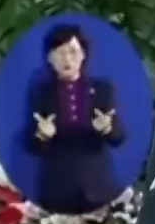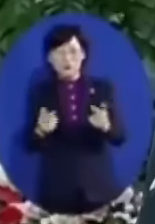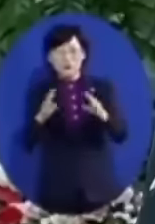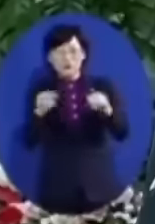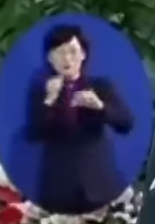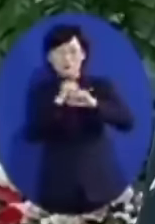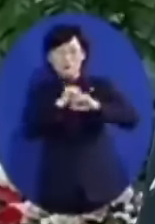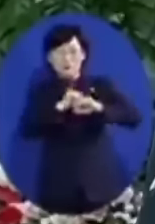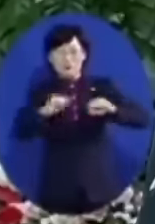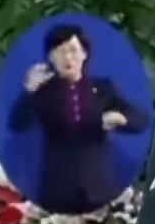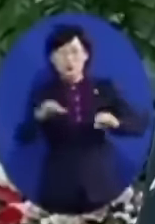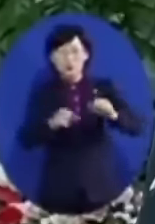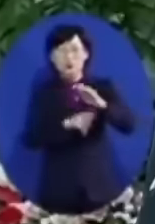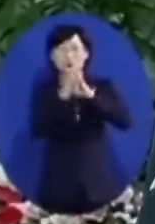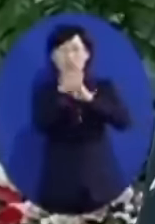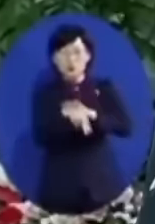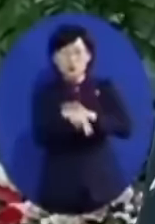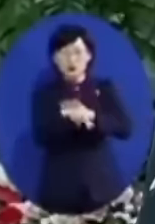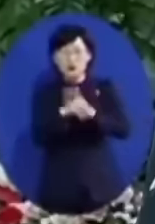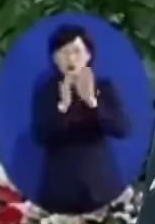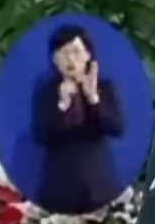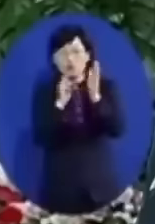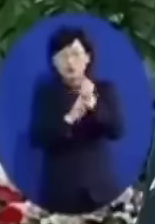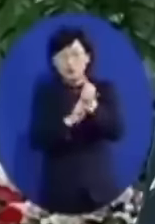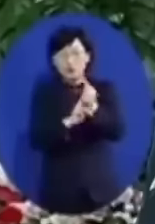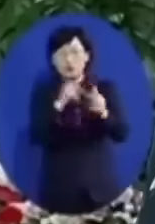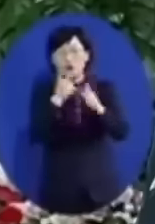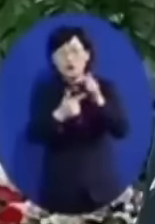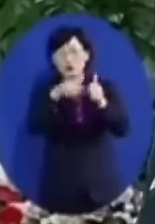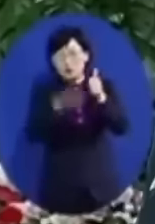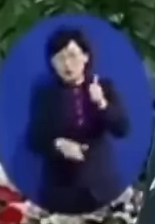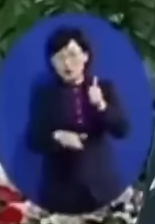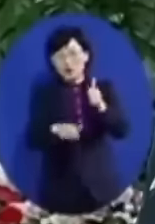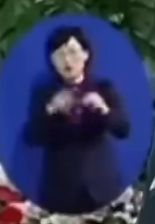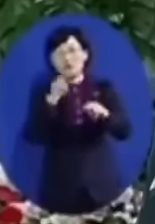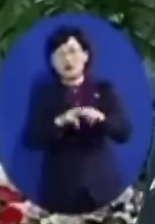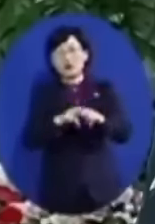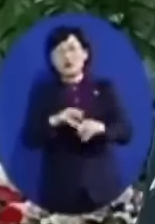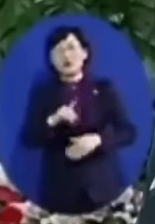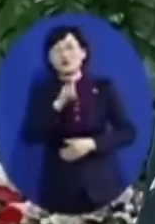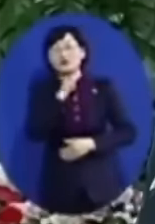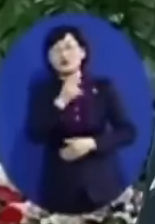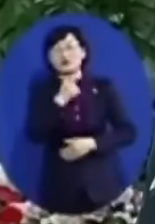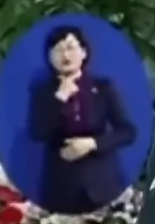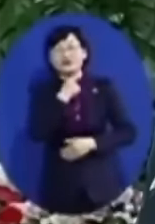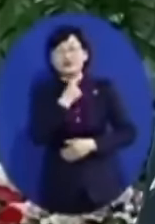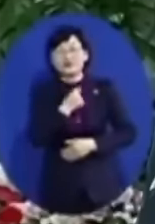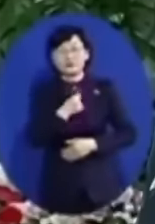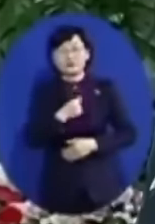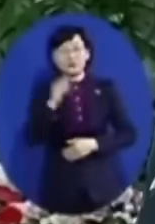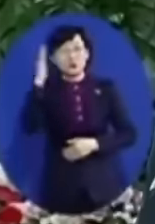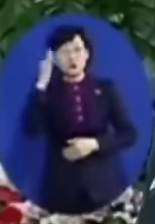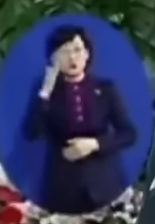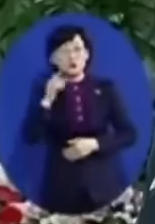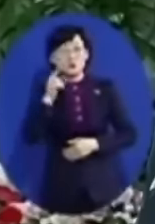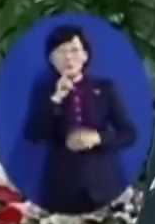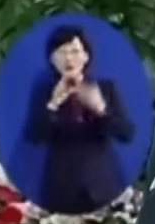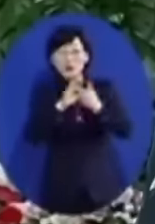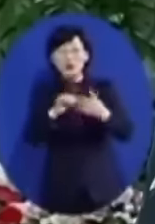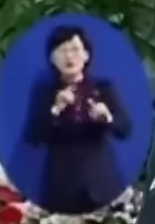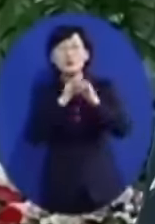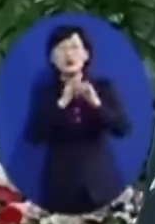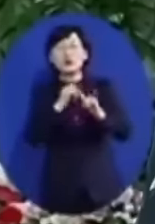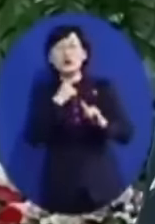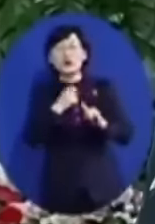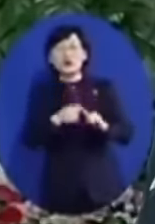광야로 도망을 쳐서 오르내나무 밑에 드러누워서 죽기를 원했습니다. 요사이 말하면 자살하기를 원했습니다.